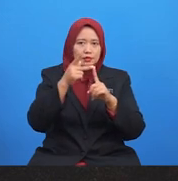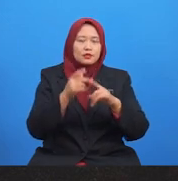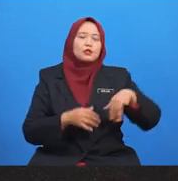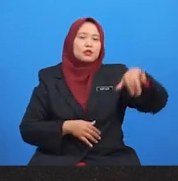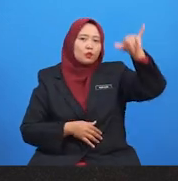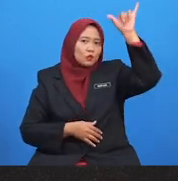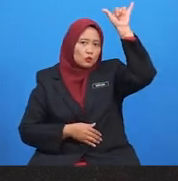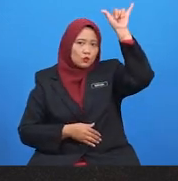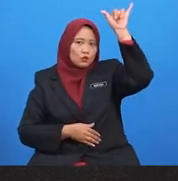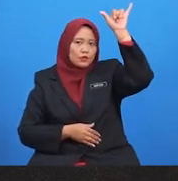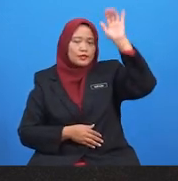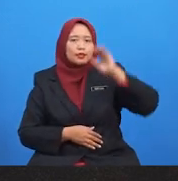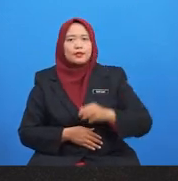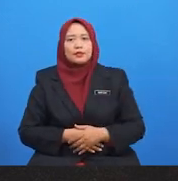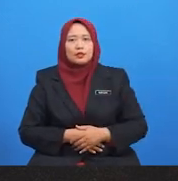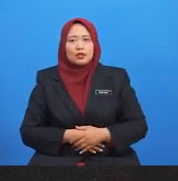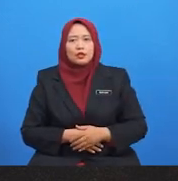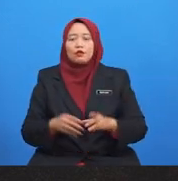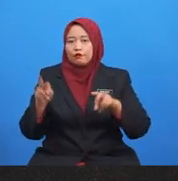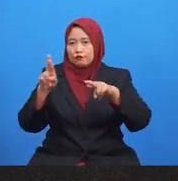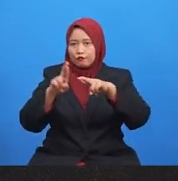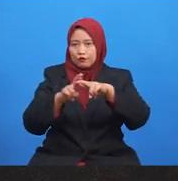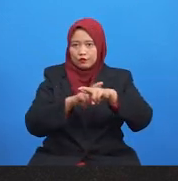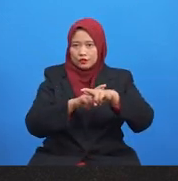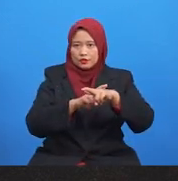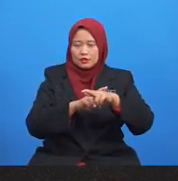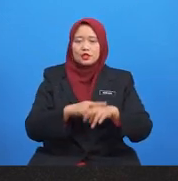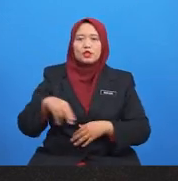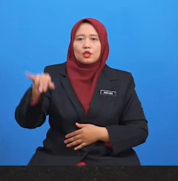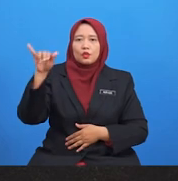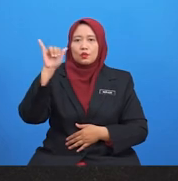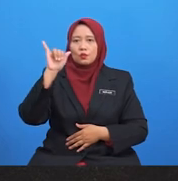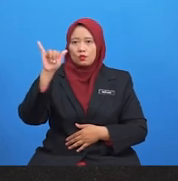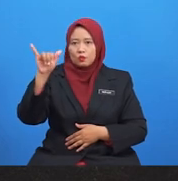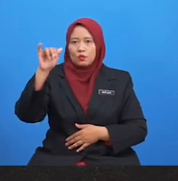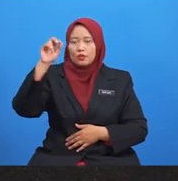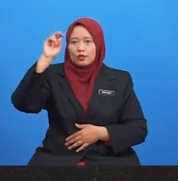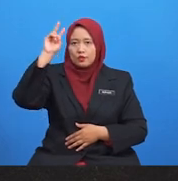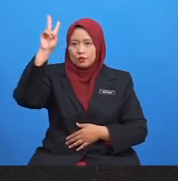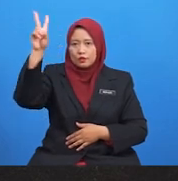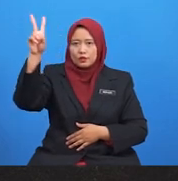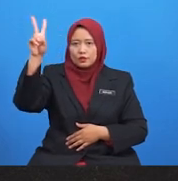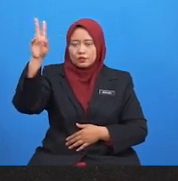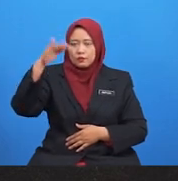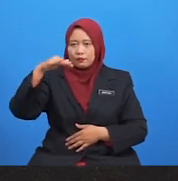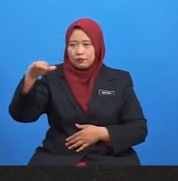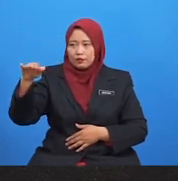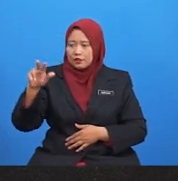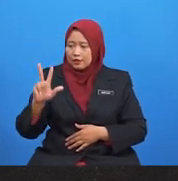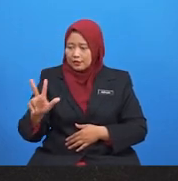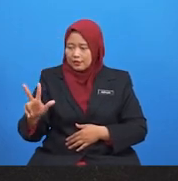Seterusnya, kita perlu masukkan fungsi Y kuasa 2 per 3 bagi had 2 hingga